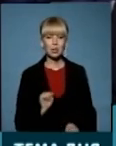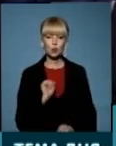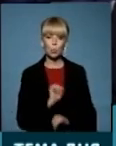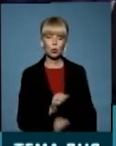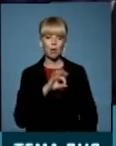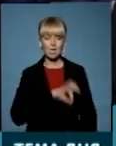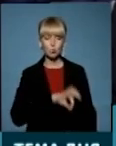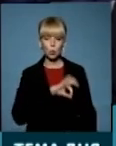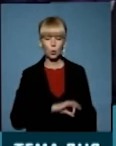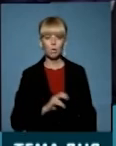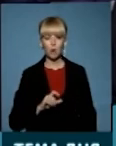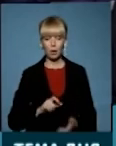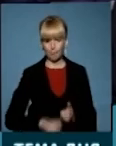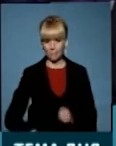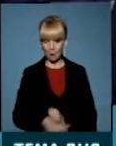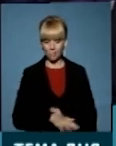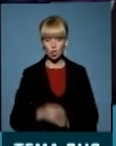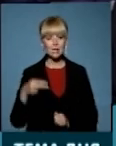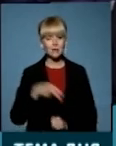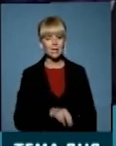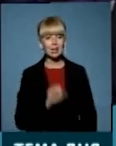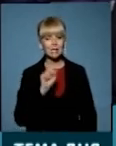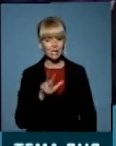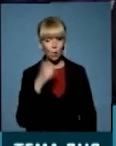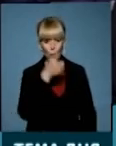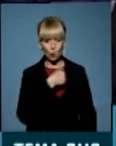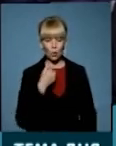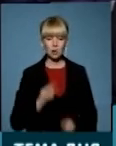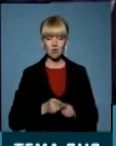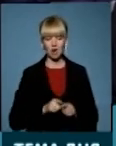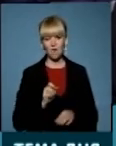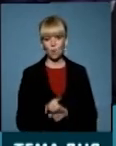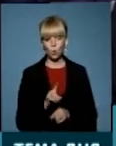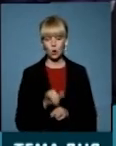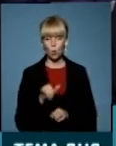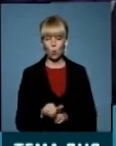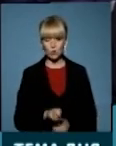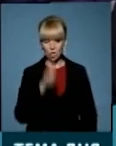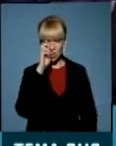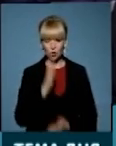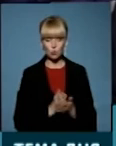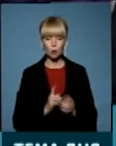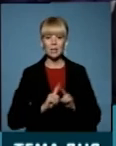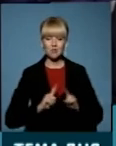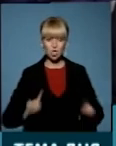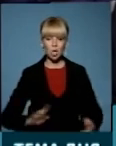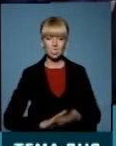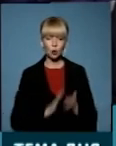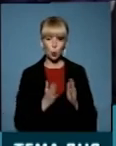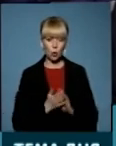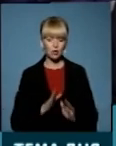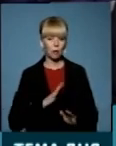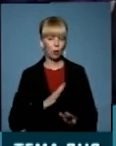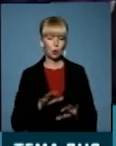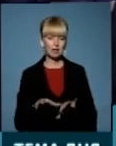призупиняти експлуатацію приміщень. З 2013 року ця функція у Державної служби з надзвичайних ситуацій